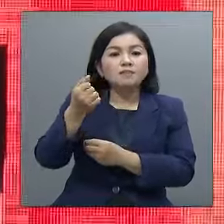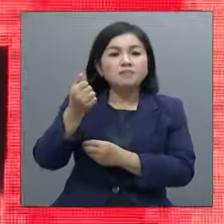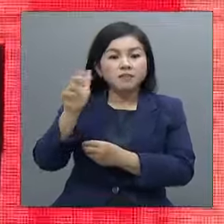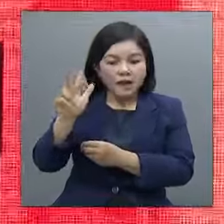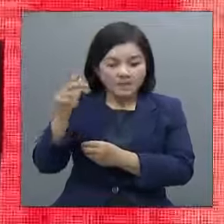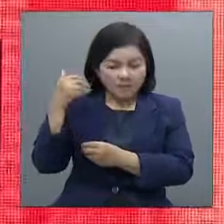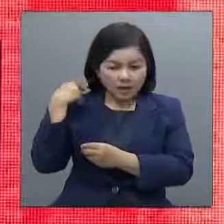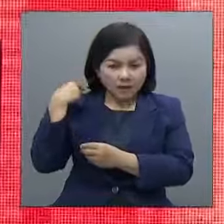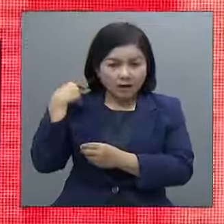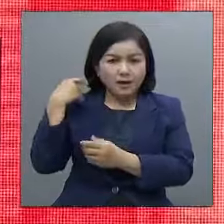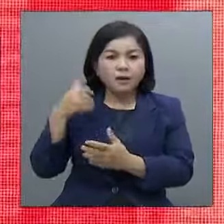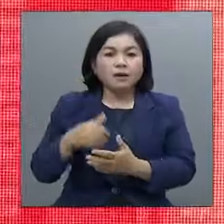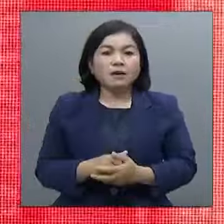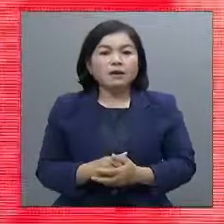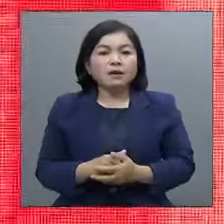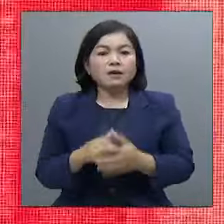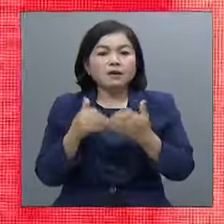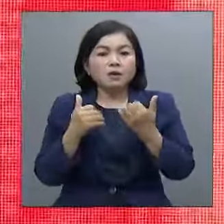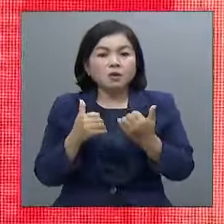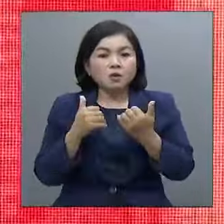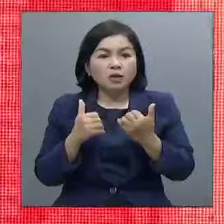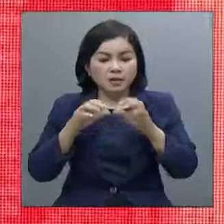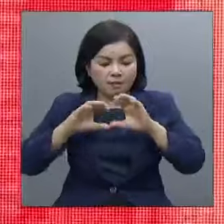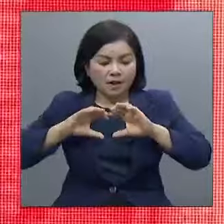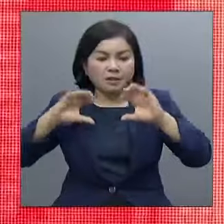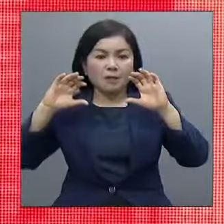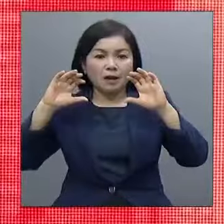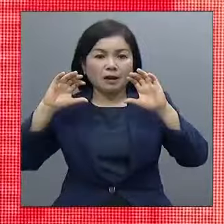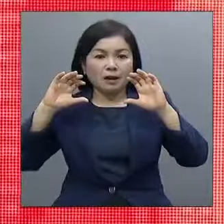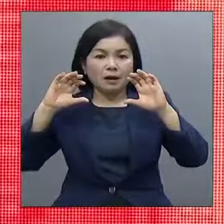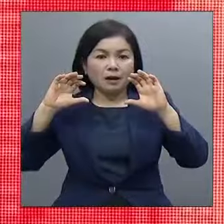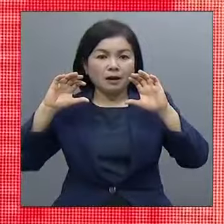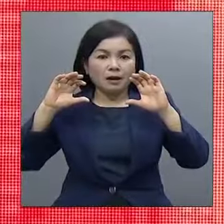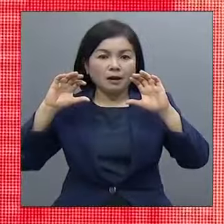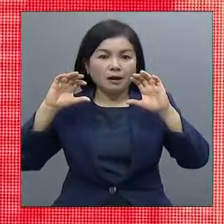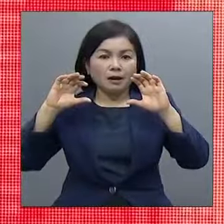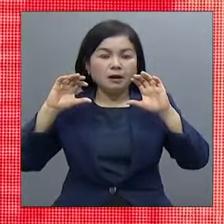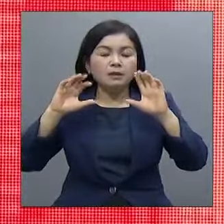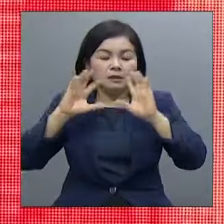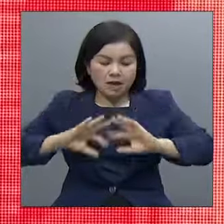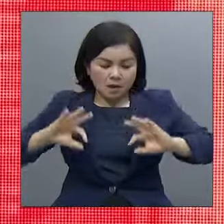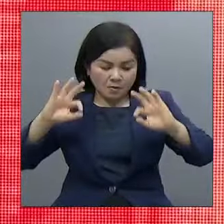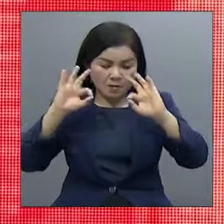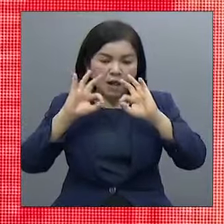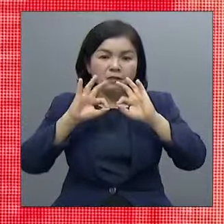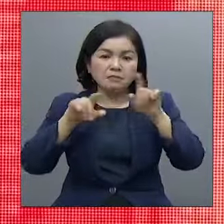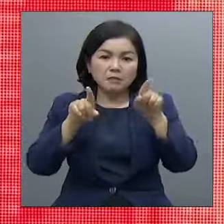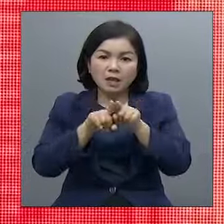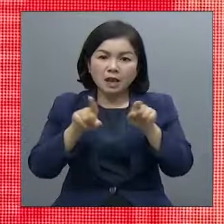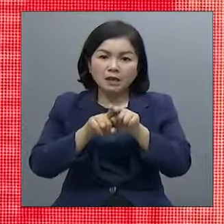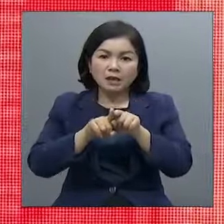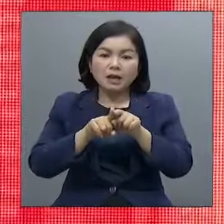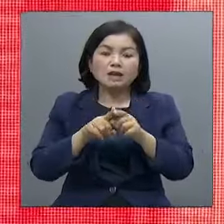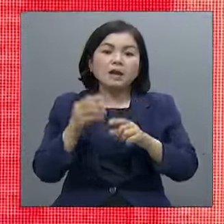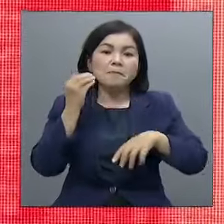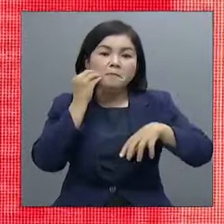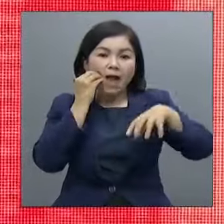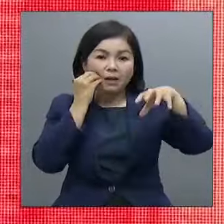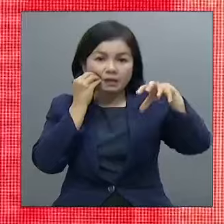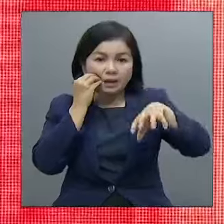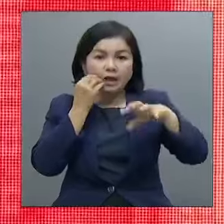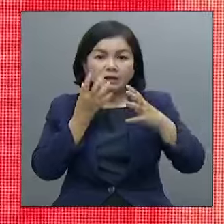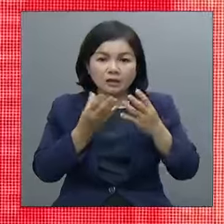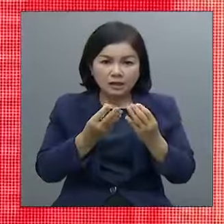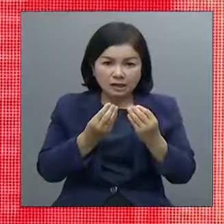เพราะฉะนั้นในความเป็นรัฐบาลเราจึงให้ความสำคัญกับภาคอสังหาริมทรัพย์ในประเด็นแรกเร